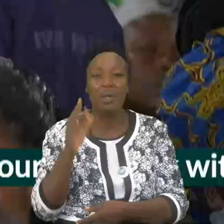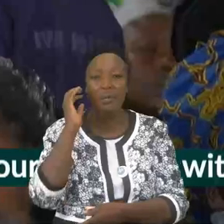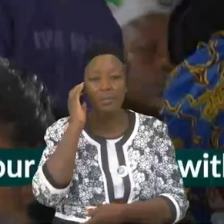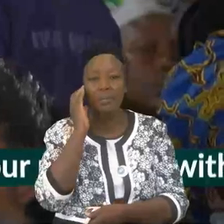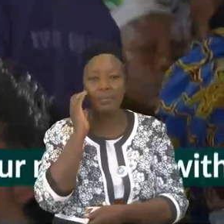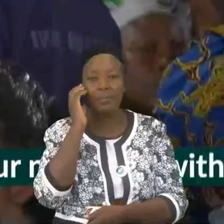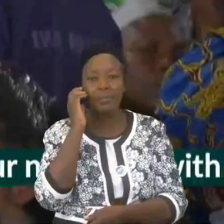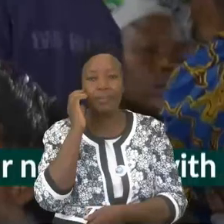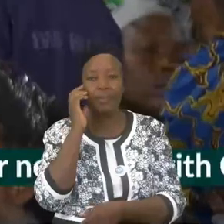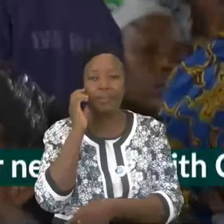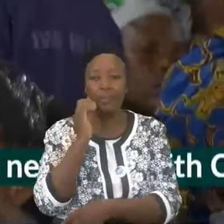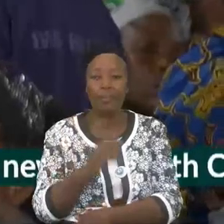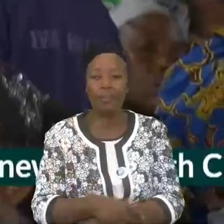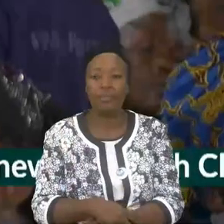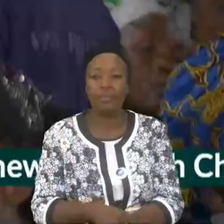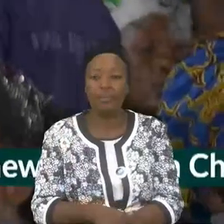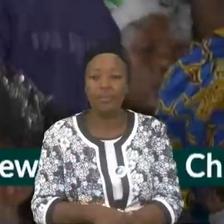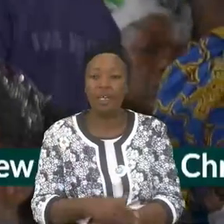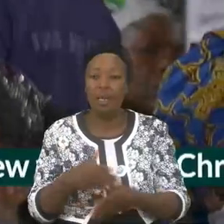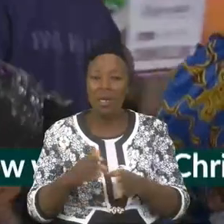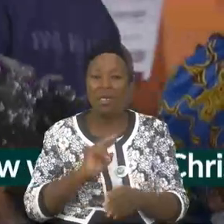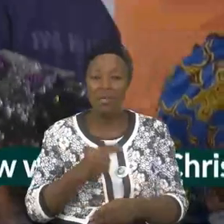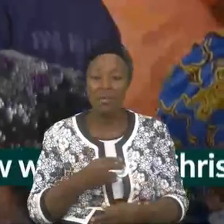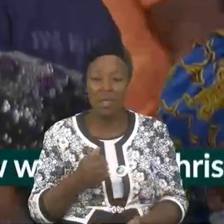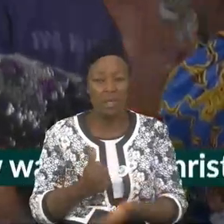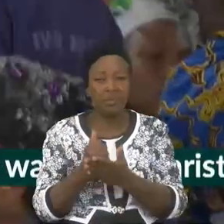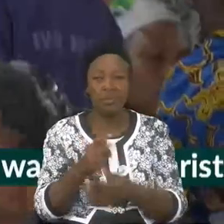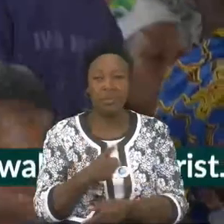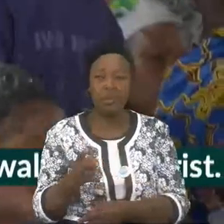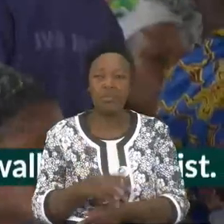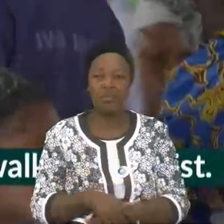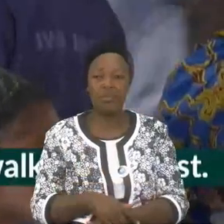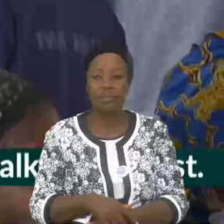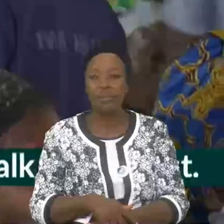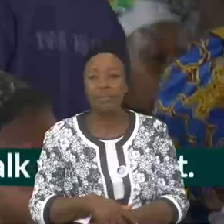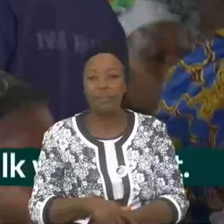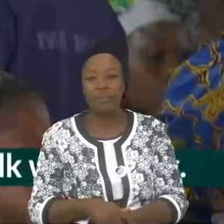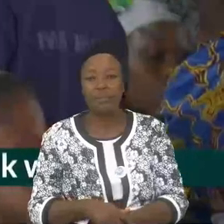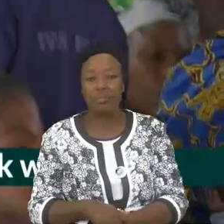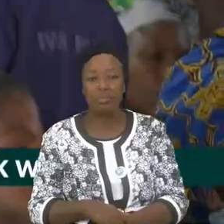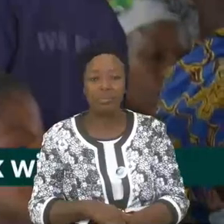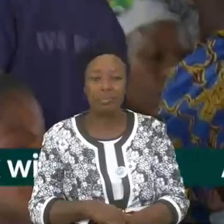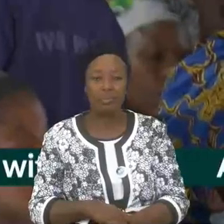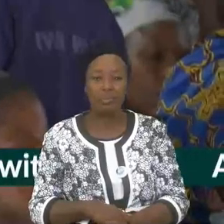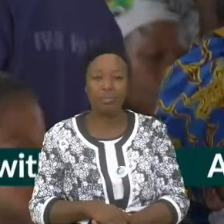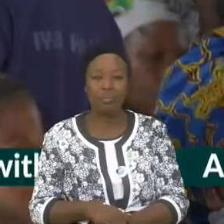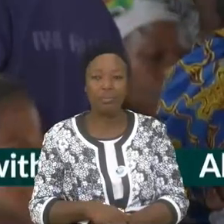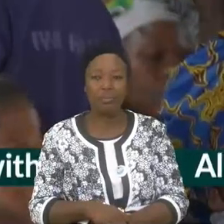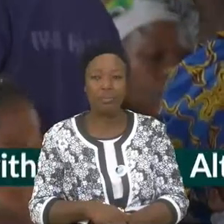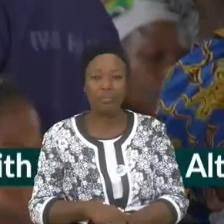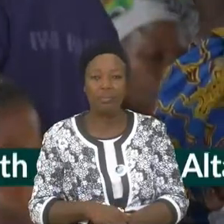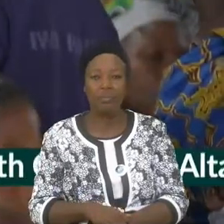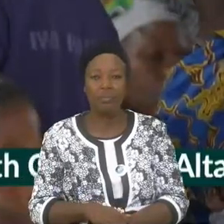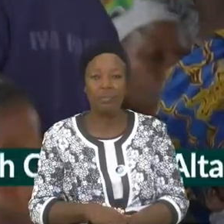Donc, que nos dirigeants travaillent de pair avec les conseillers,